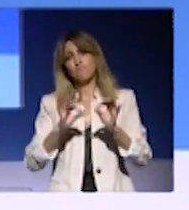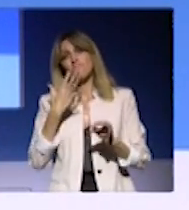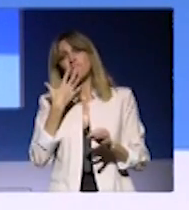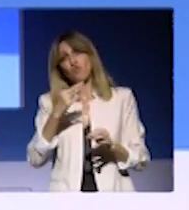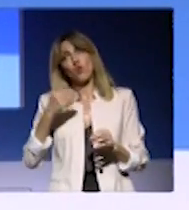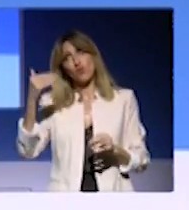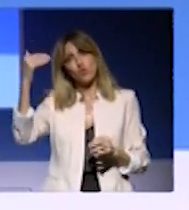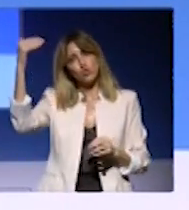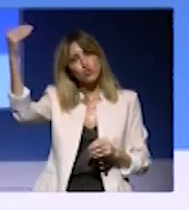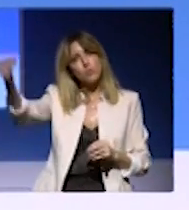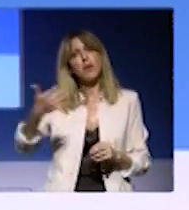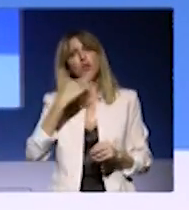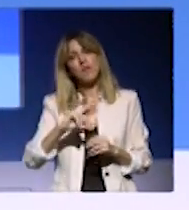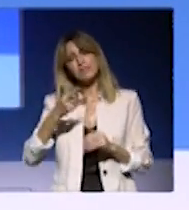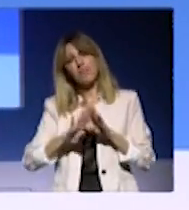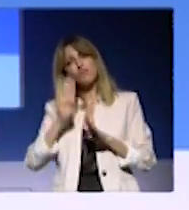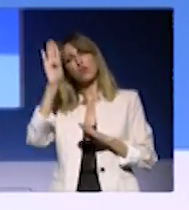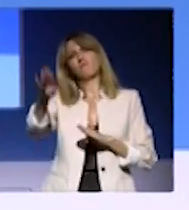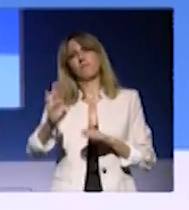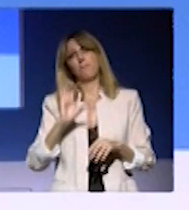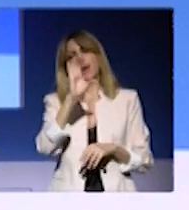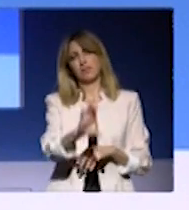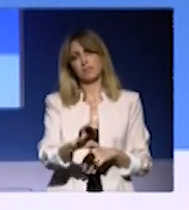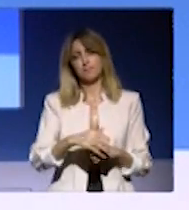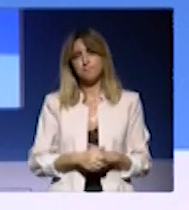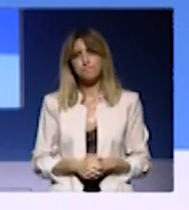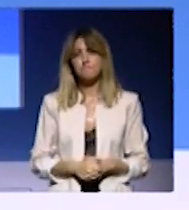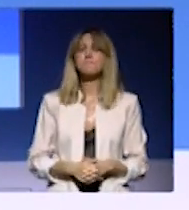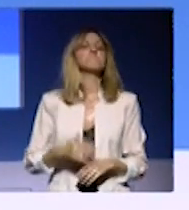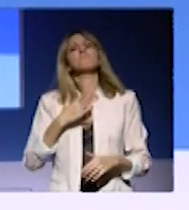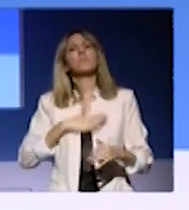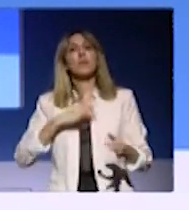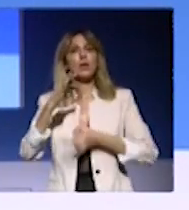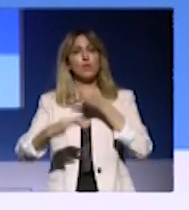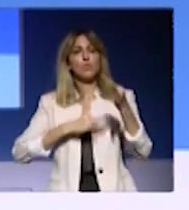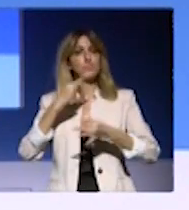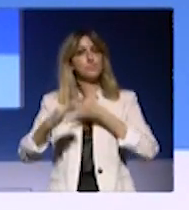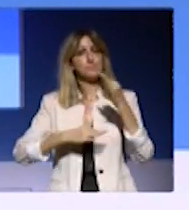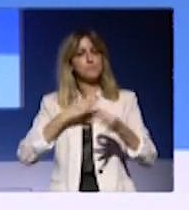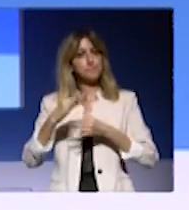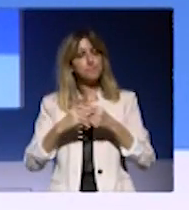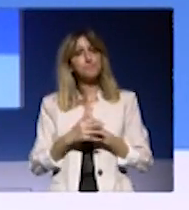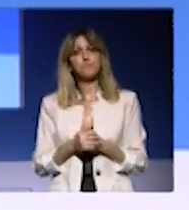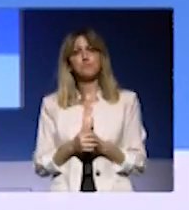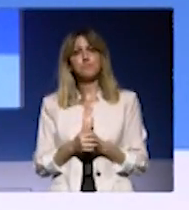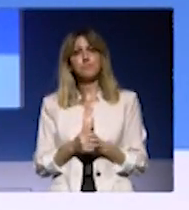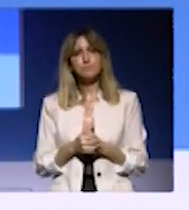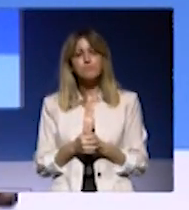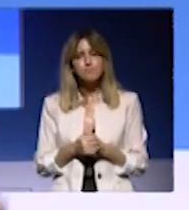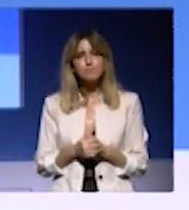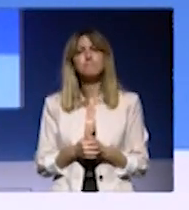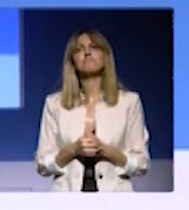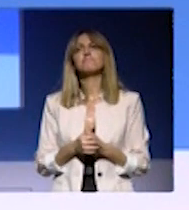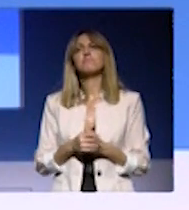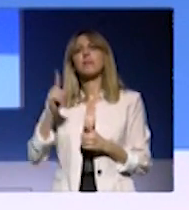φάση ανάπτυξής της. Θέλω να σταθώ σε μια κουβέντα που μου είπε ένα νέο παιδί,